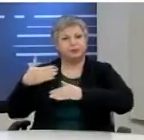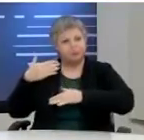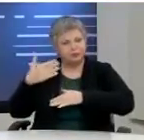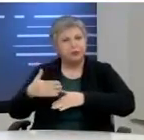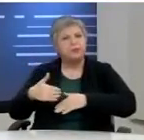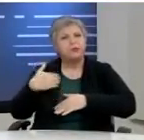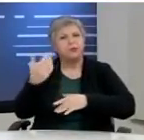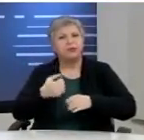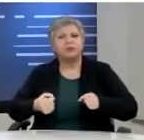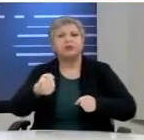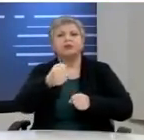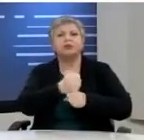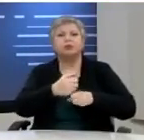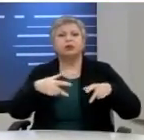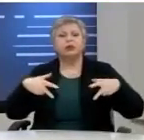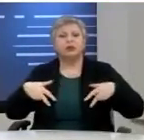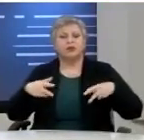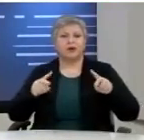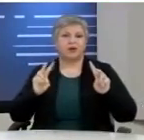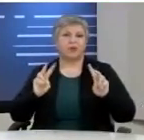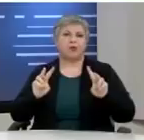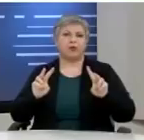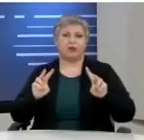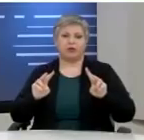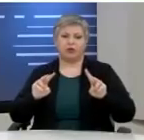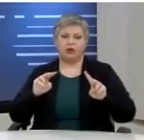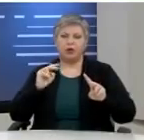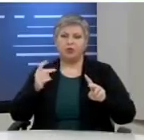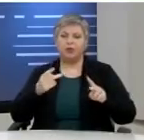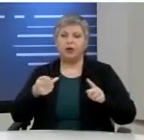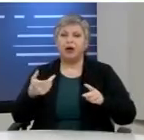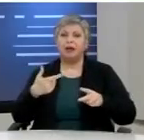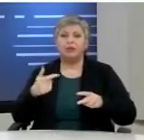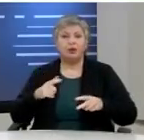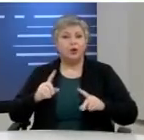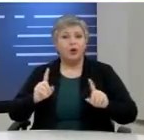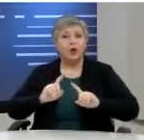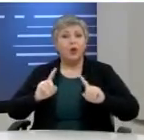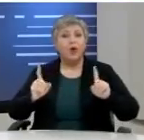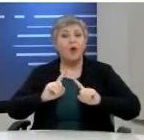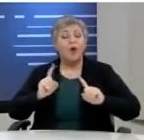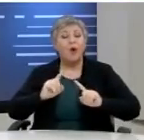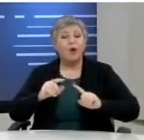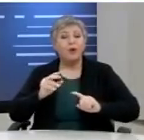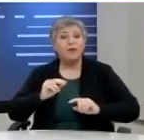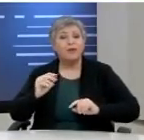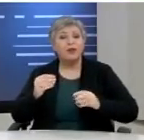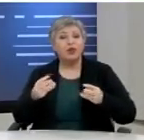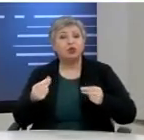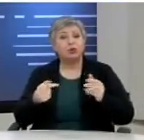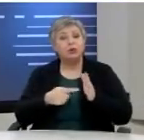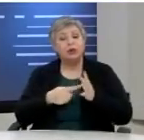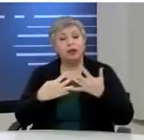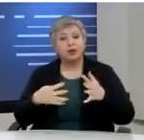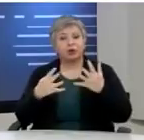Πασόκου διαπραγματεύτηκαν όχι με την αρχή του Συμβουλίου Αρχηγών του 92, αλλά με αυτό